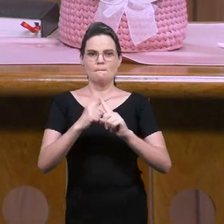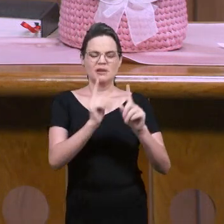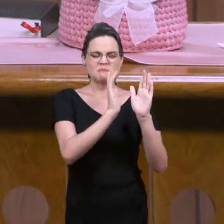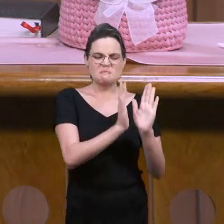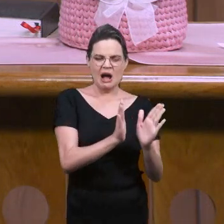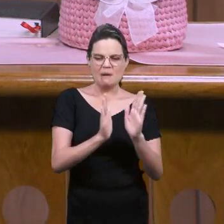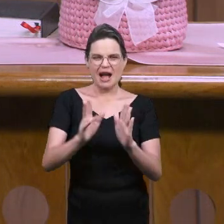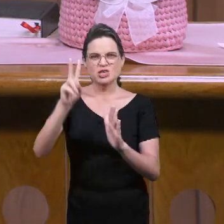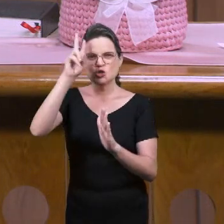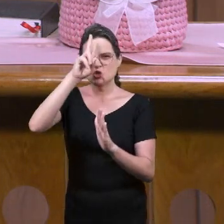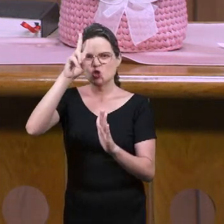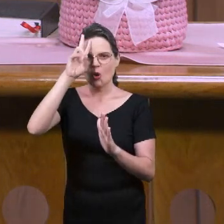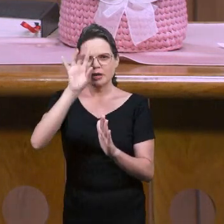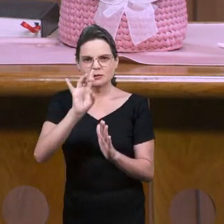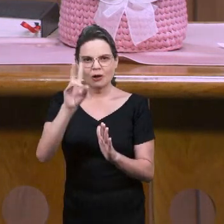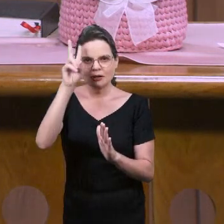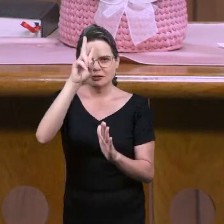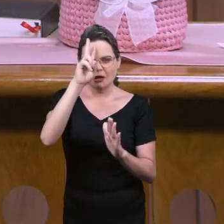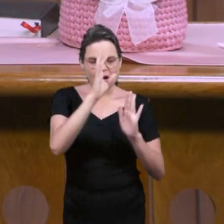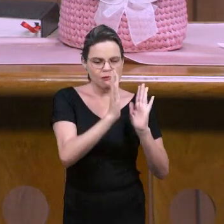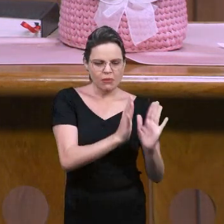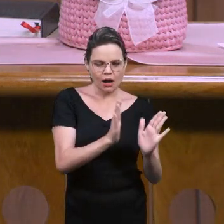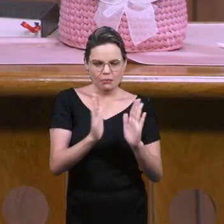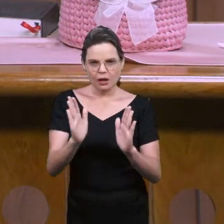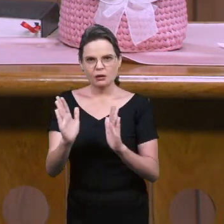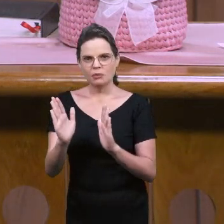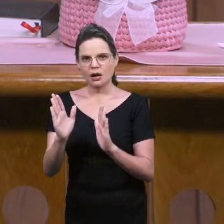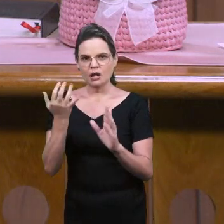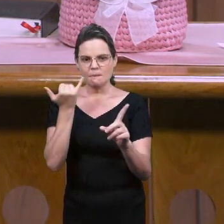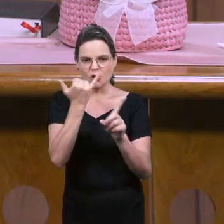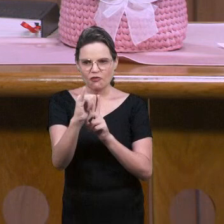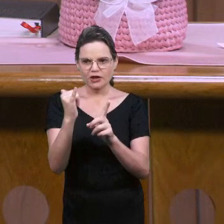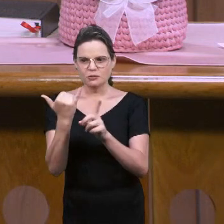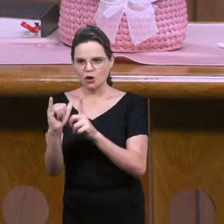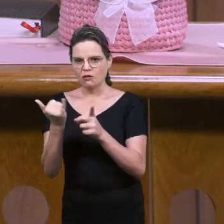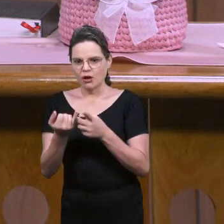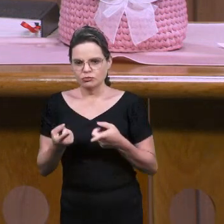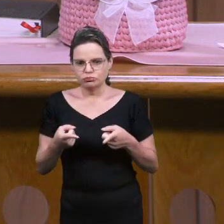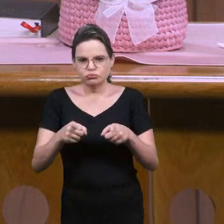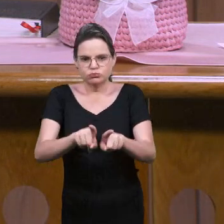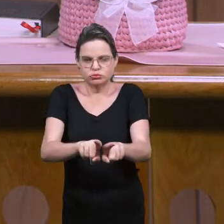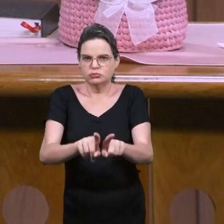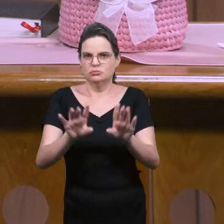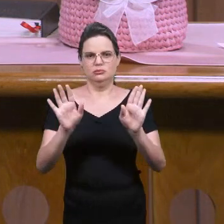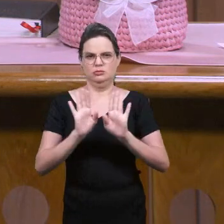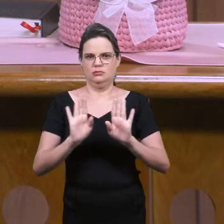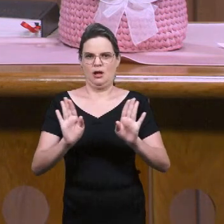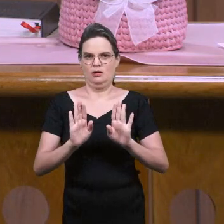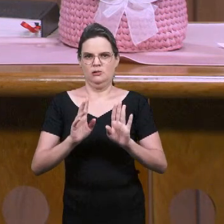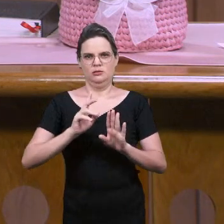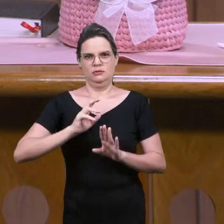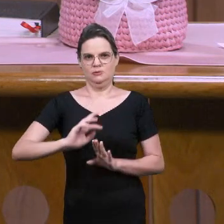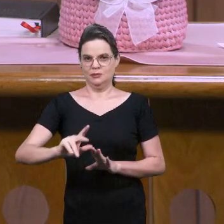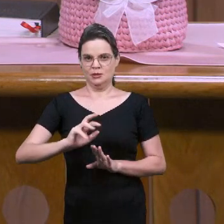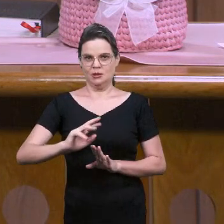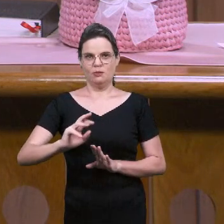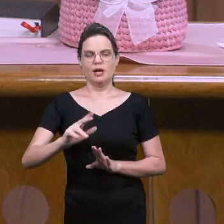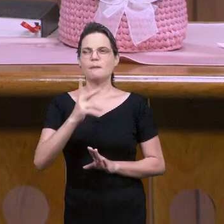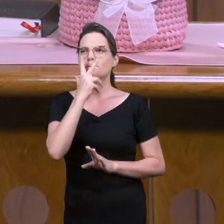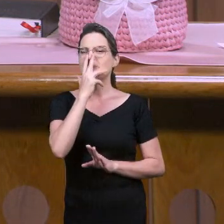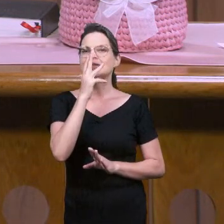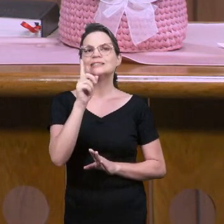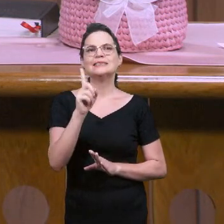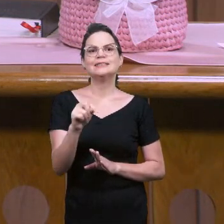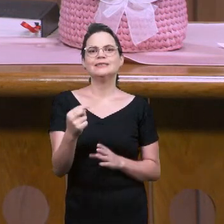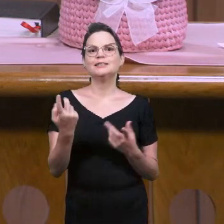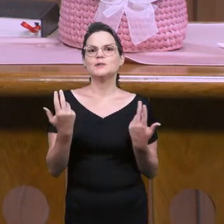une séquence historique et au même instant prophétique, comme si c'était, nous pouvons